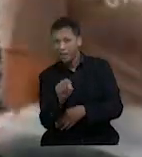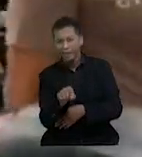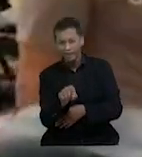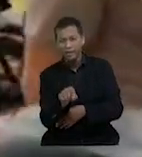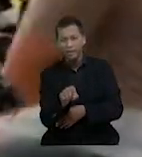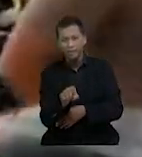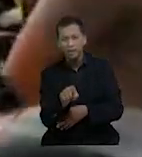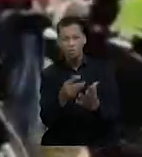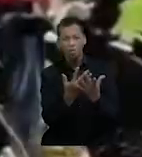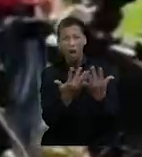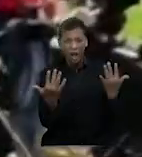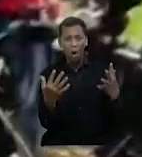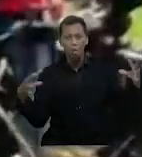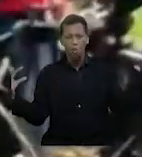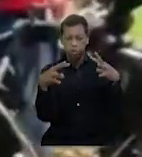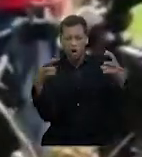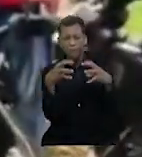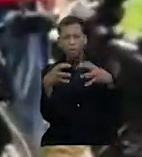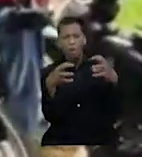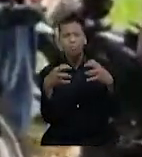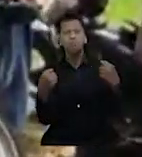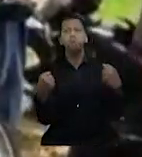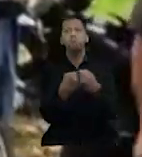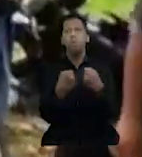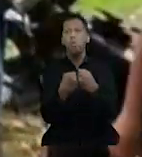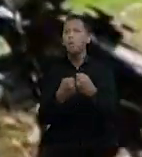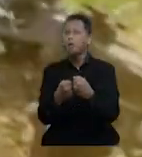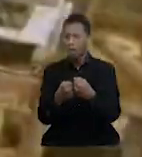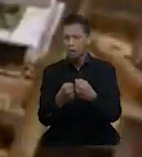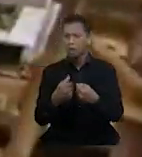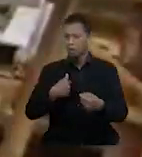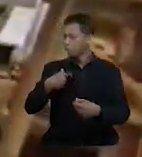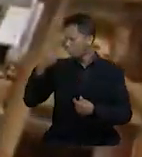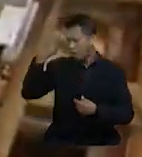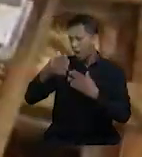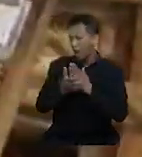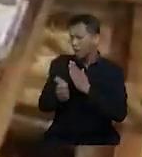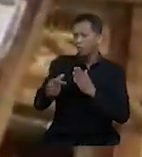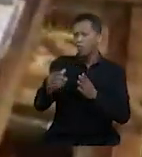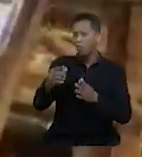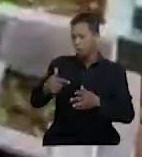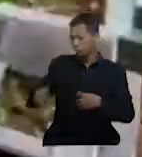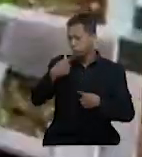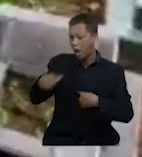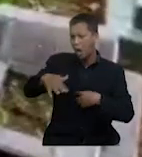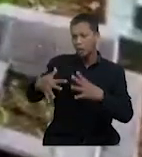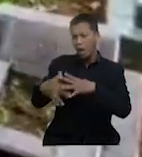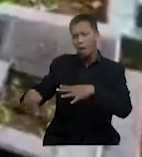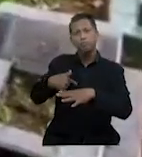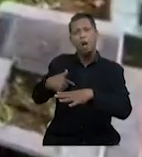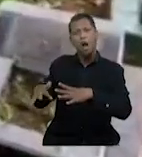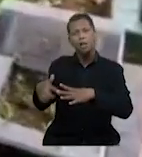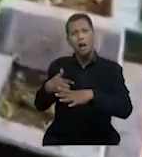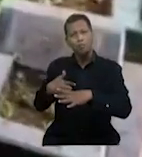terlibat adu mulut dan nyaris bentrok dengan pihak yang mengklaim diri sebagai ahli waris pemilik lahan pemakaman Kedondong yang luasnya mencapai 900